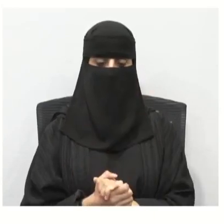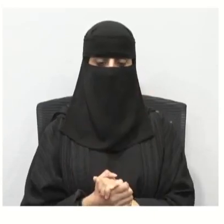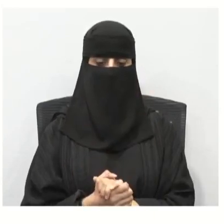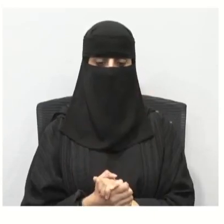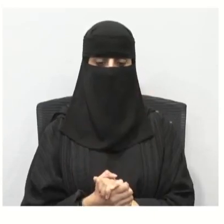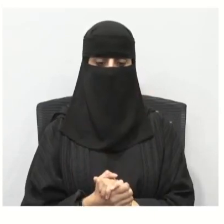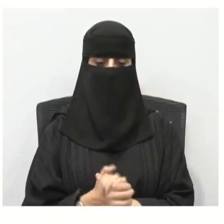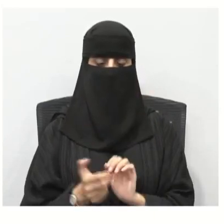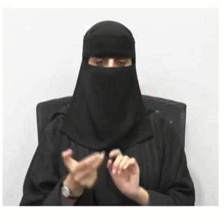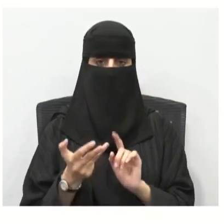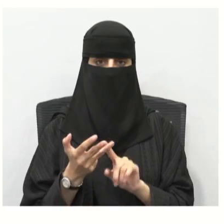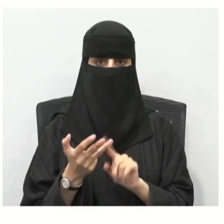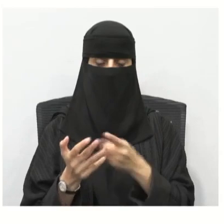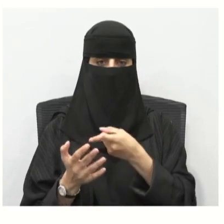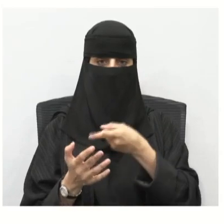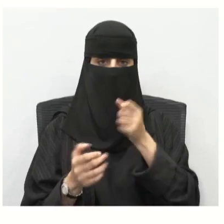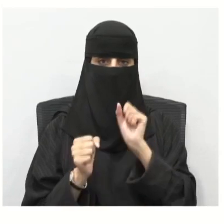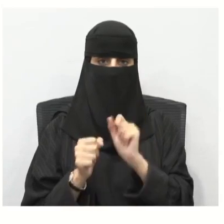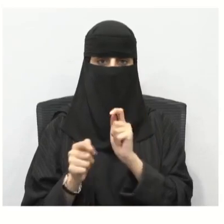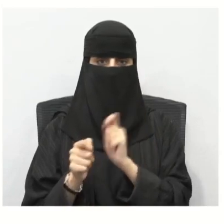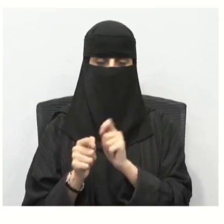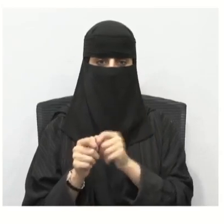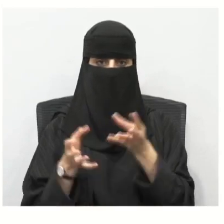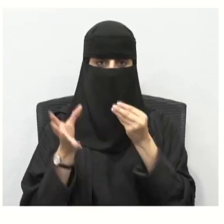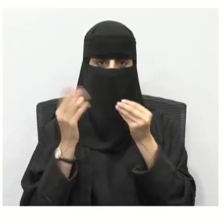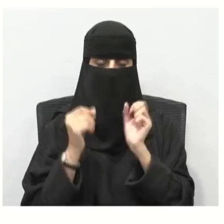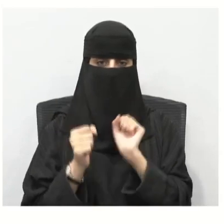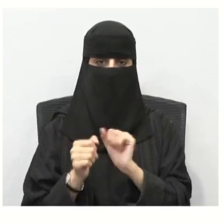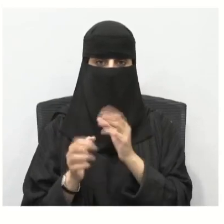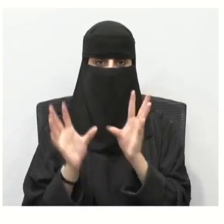اللغويه رابعا اكتشاف القيم والاتجاهات